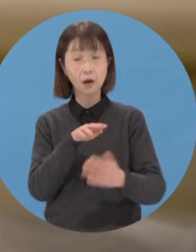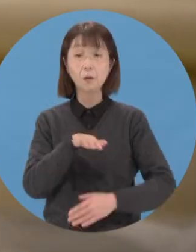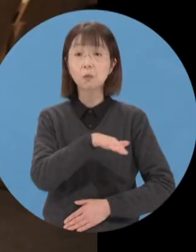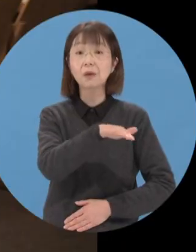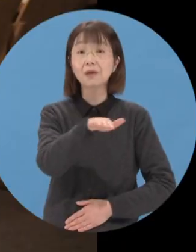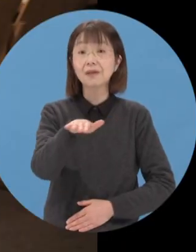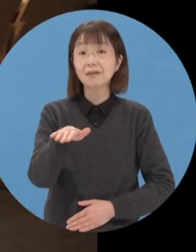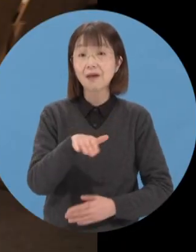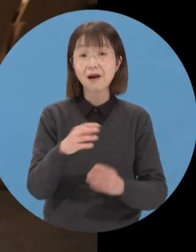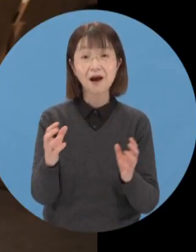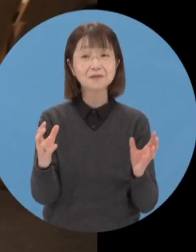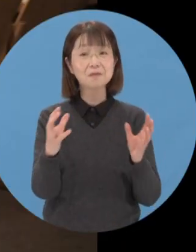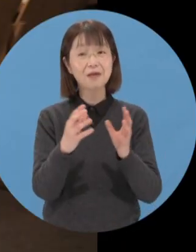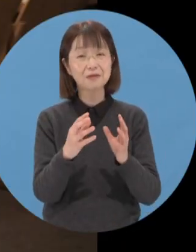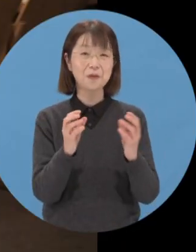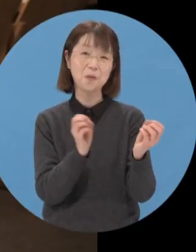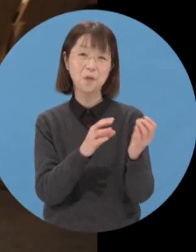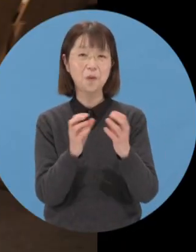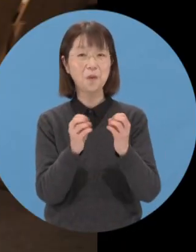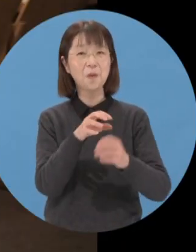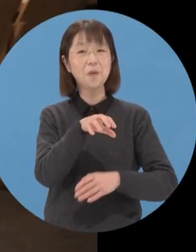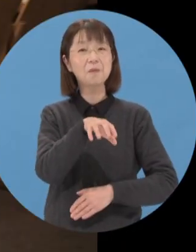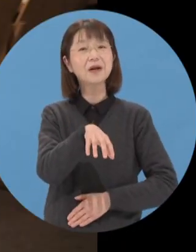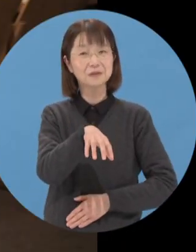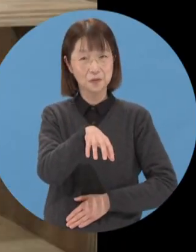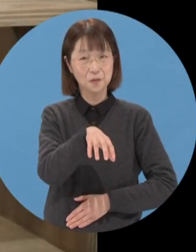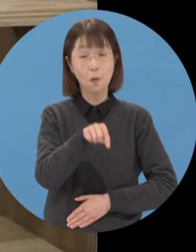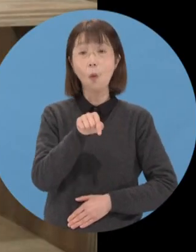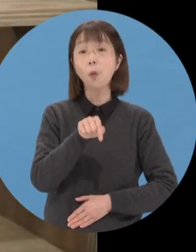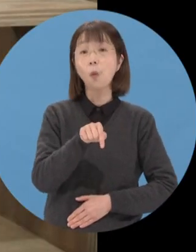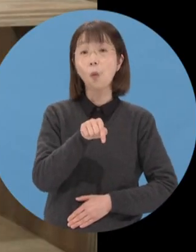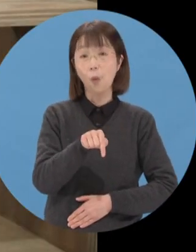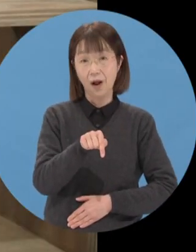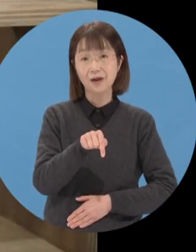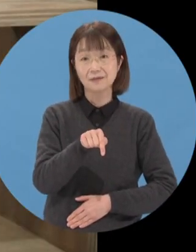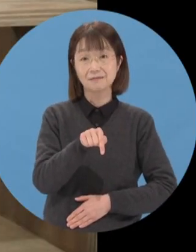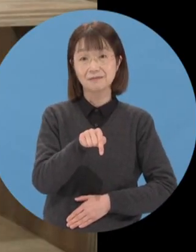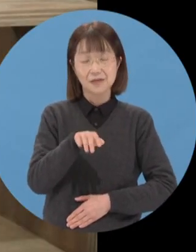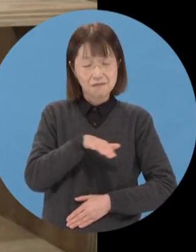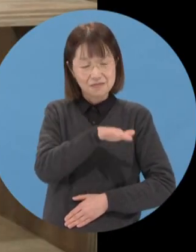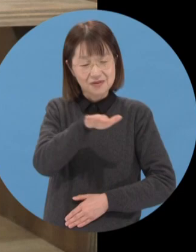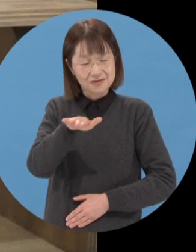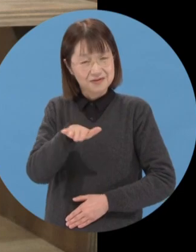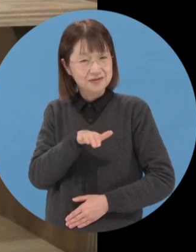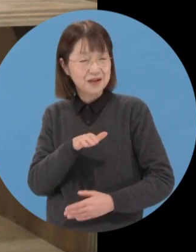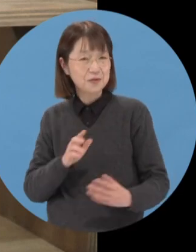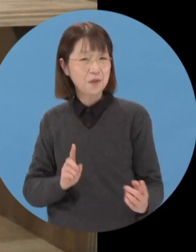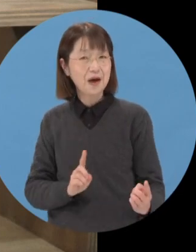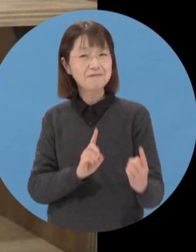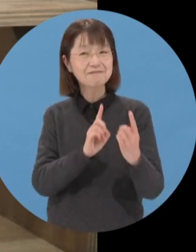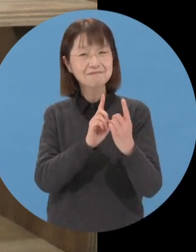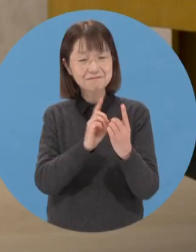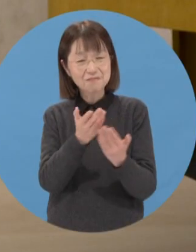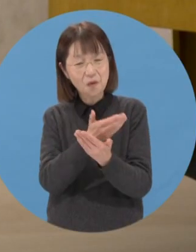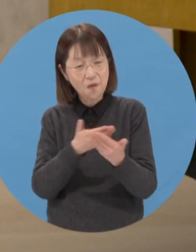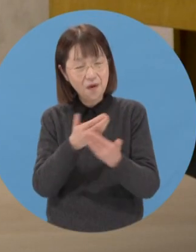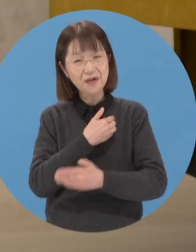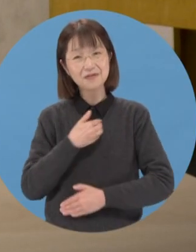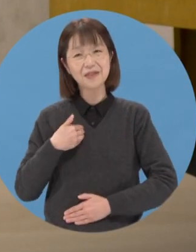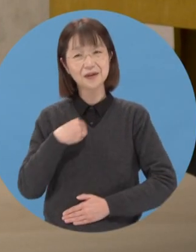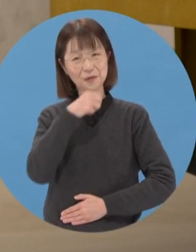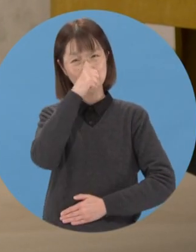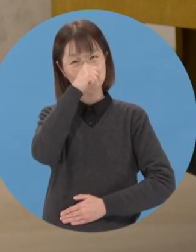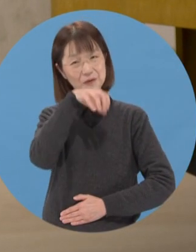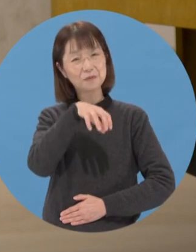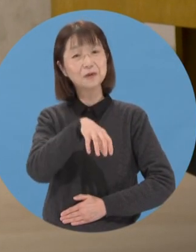まって語り合ったり、当地が教えてくれるのは直接触れ合うアナログの良さ。